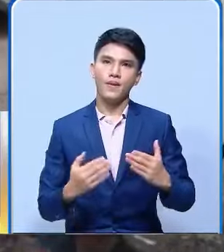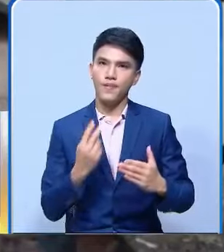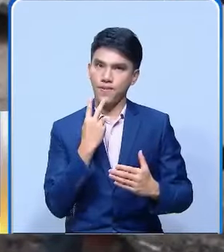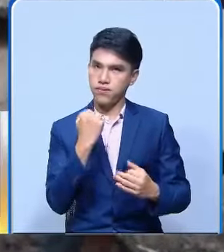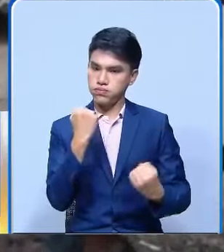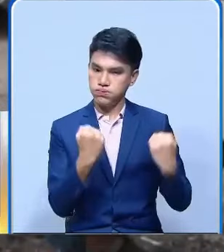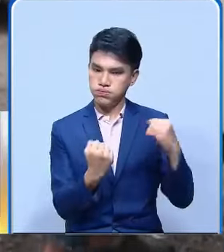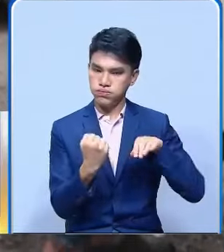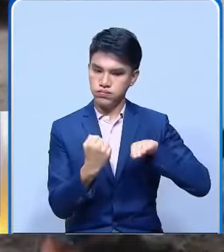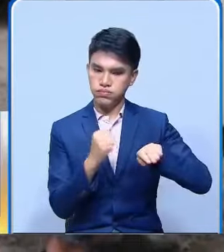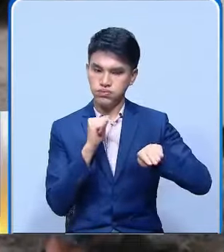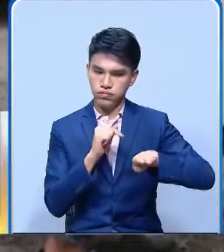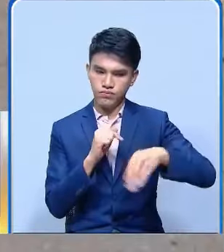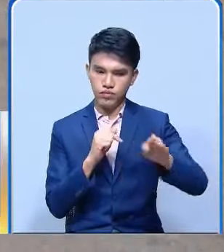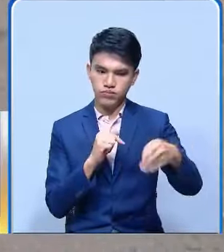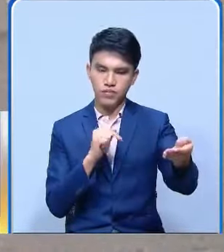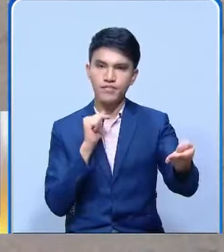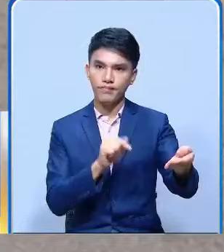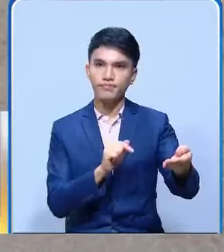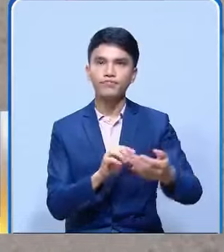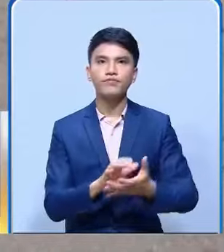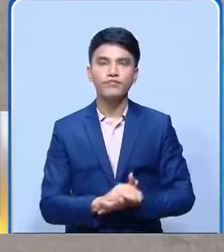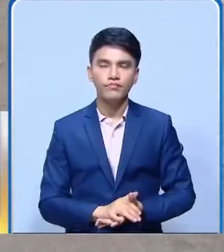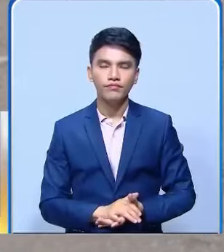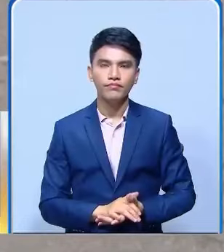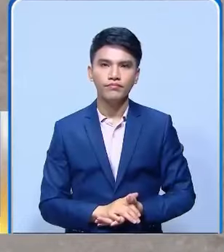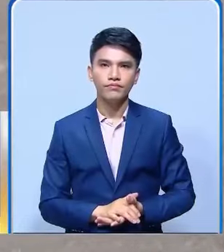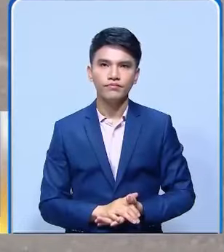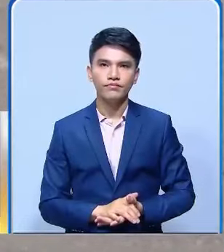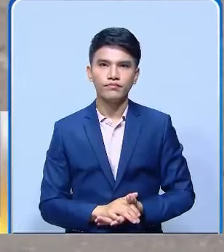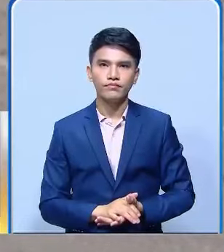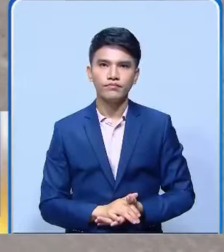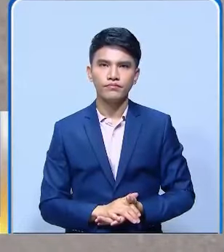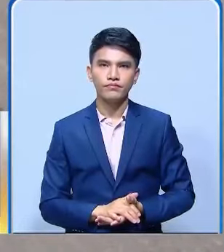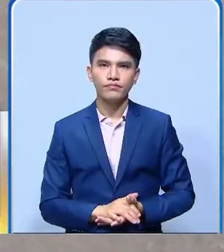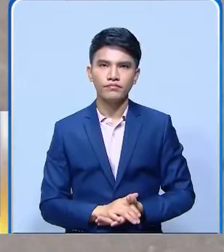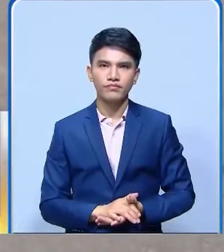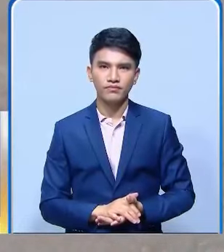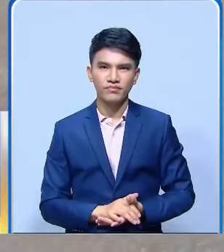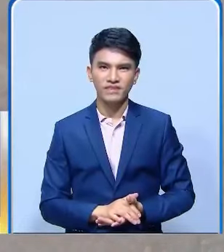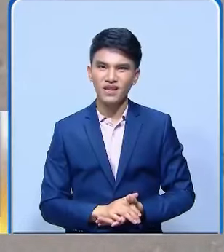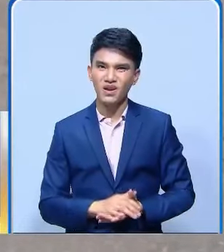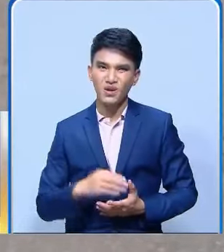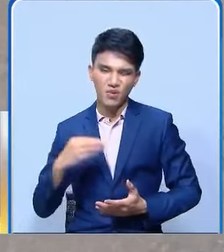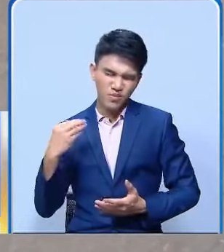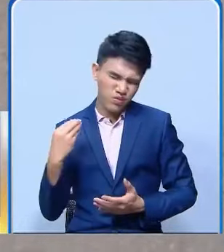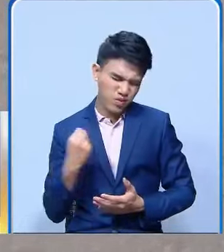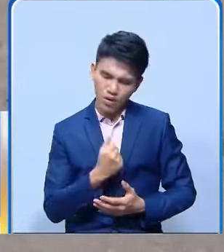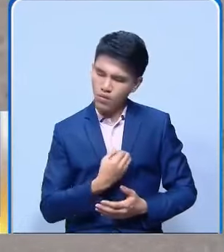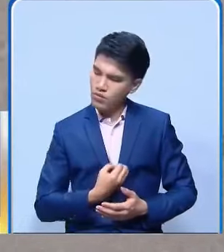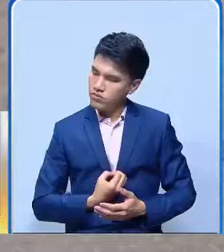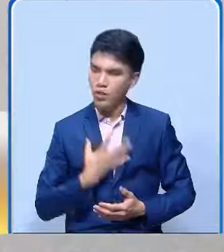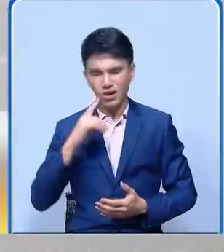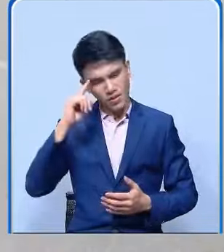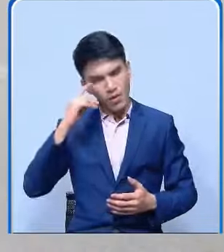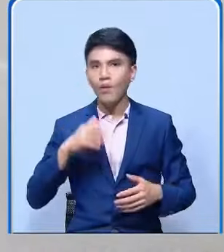เก๋งของคู่กรณีเสียหลักพลิกหลายตลบกระเด็นมาทับหน้ารถอย่างจังแต่อุบัติเหตุมันเกิดขึ้นเร็วมากคุณผู้ชมคะเขาตกใจมากแล้วทำอะไรไ